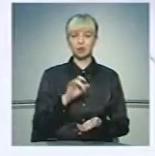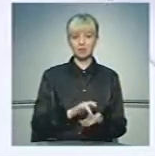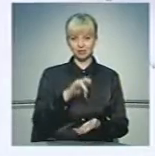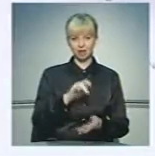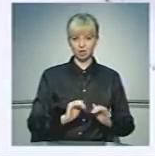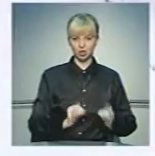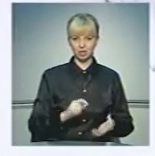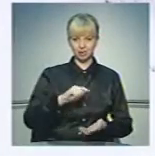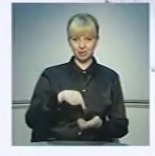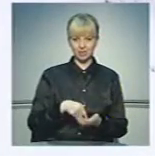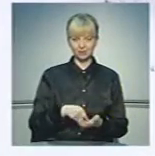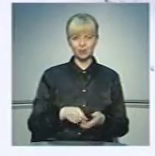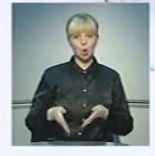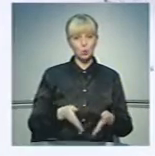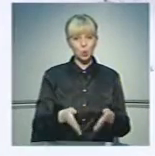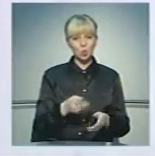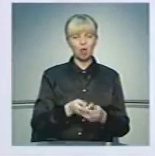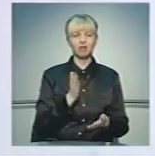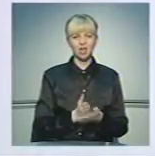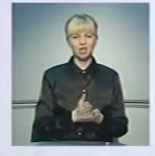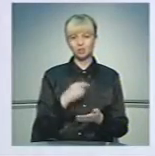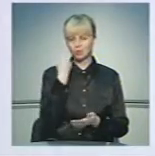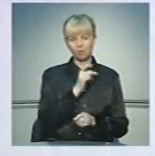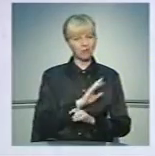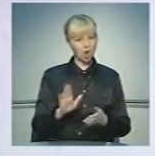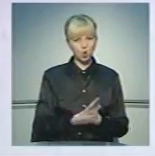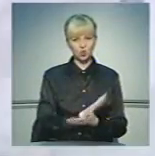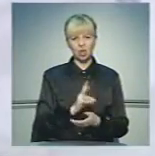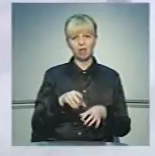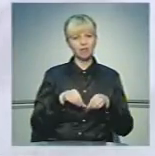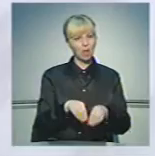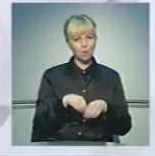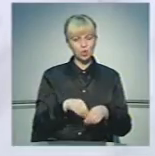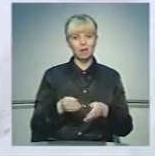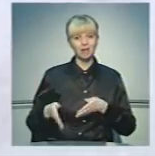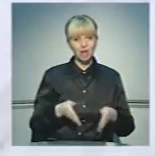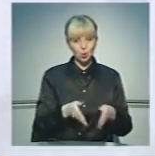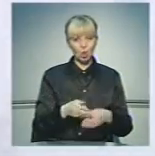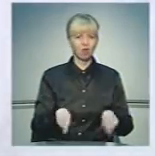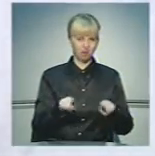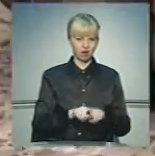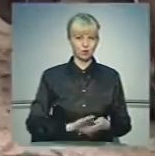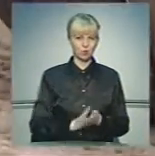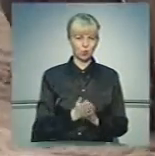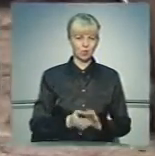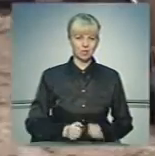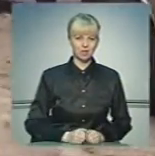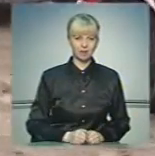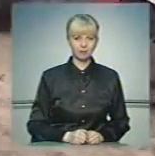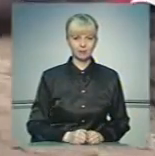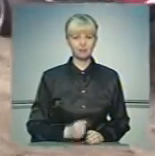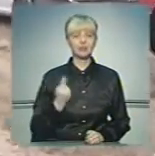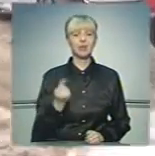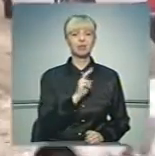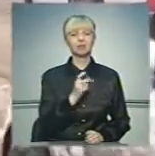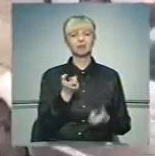центральній частині міста. Тротуари тут належним чином не розчищені та не посипані. На дорогах така ж ситуація. Єдині,